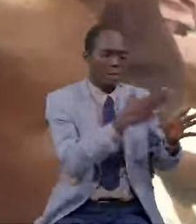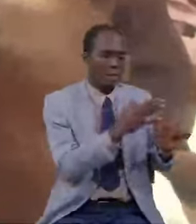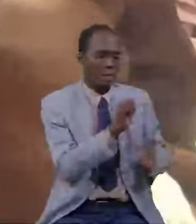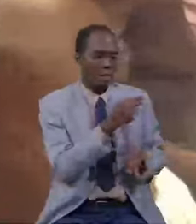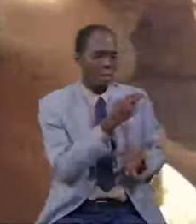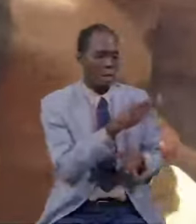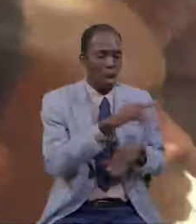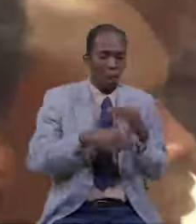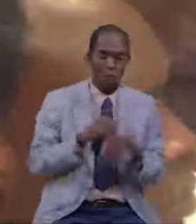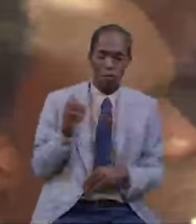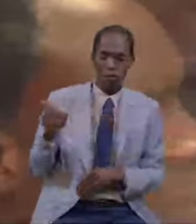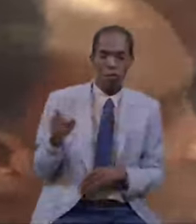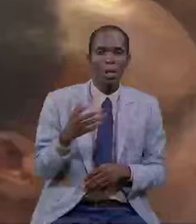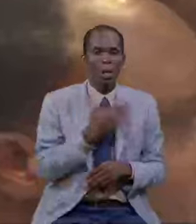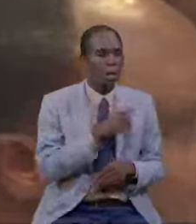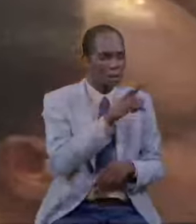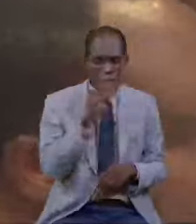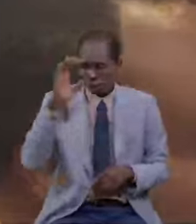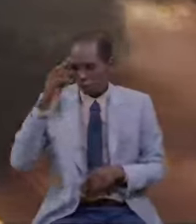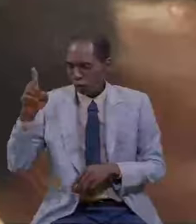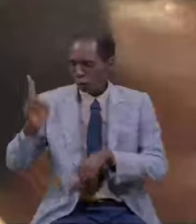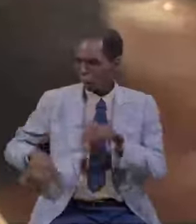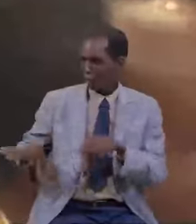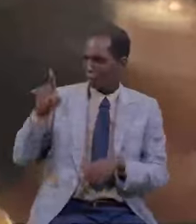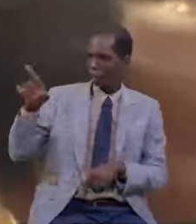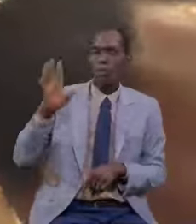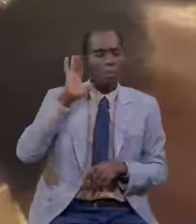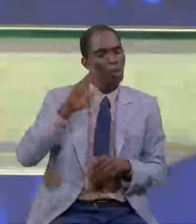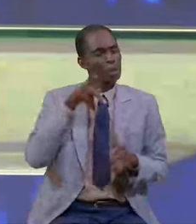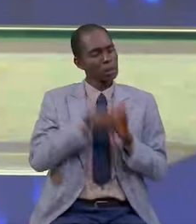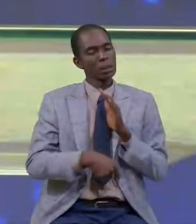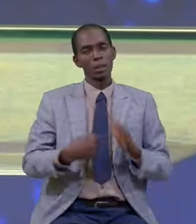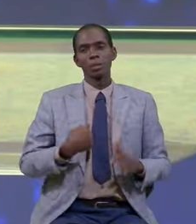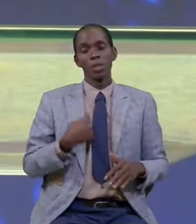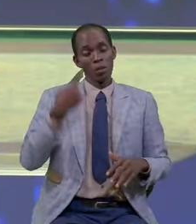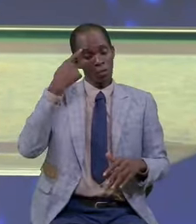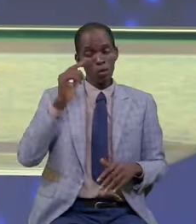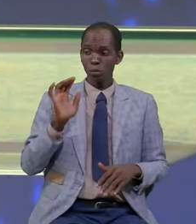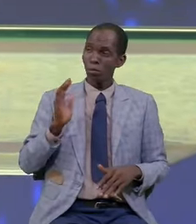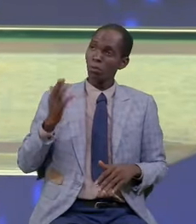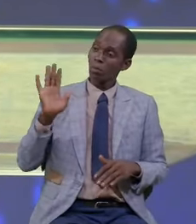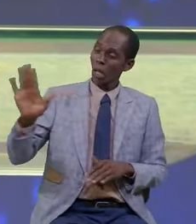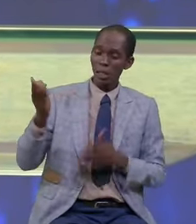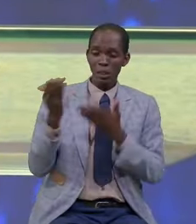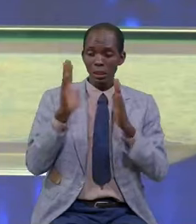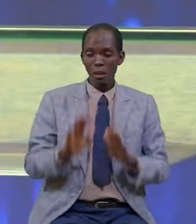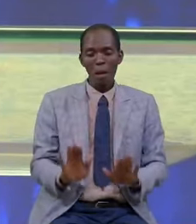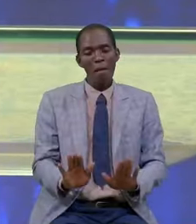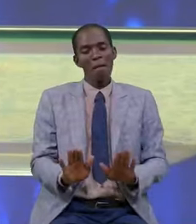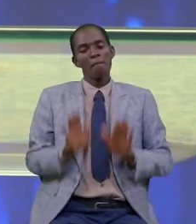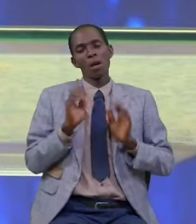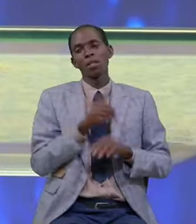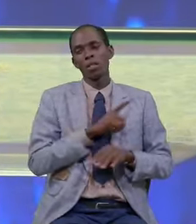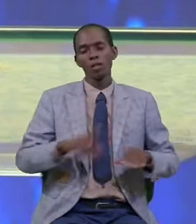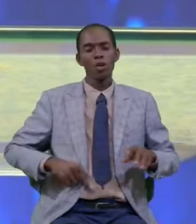et cependant ton serviteur craint l'Éternel. Et puis lorsque je t'aurai quitté, et l'Esprit te transportera, je ne sais où, et j'irai informer